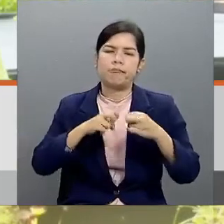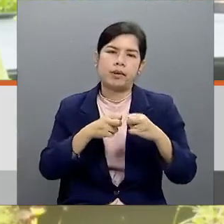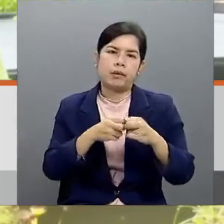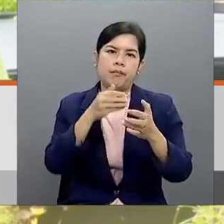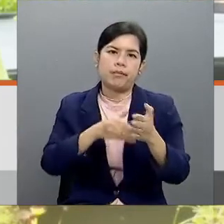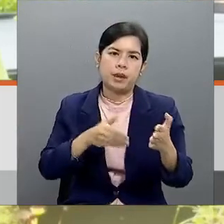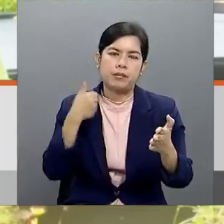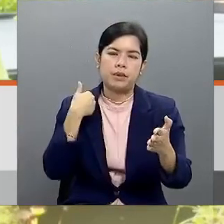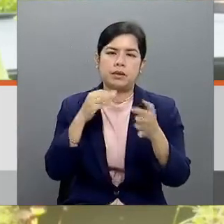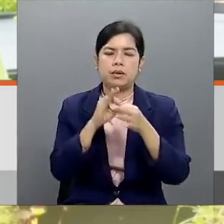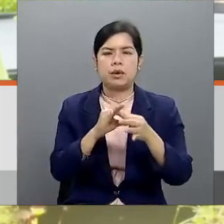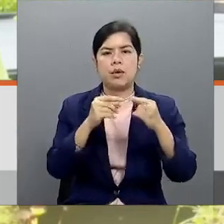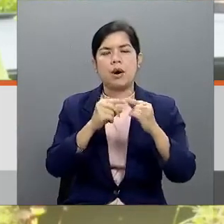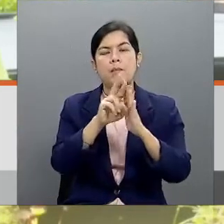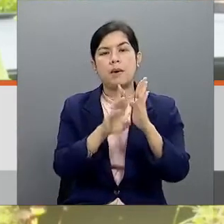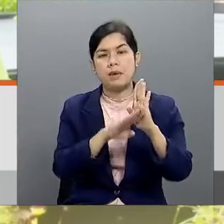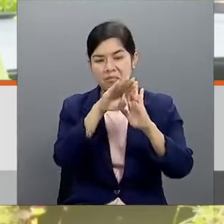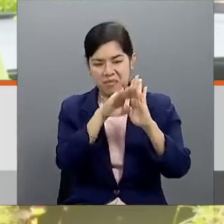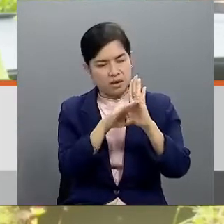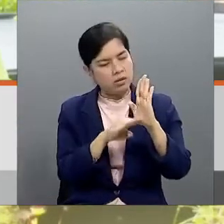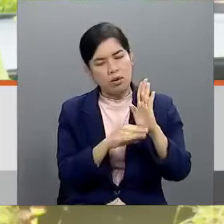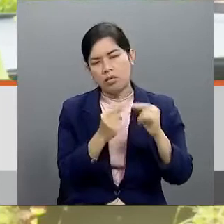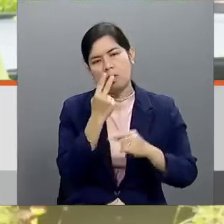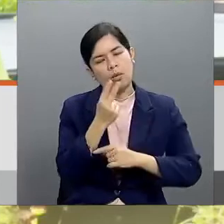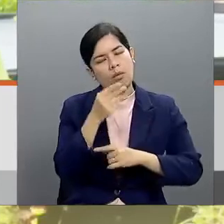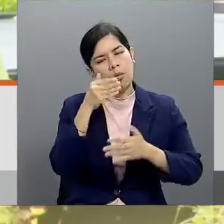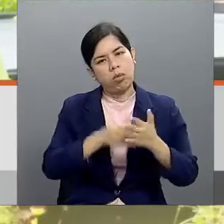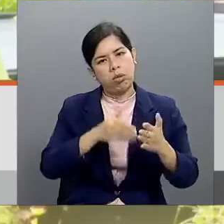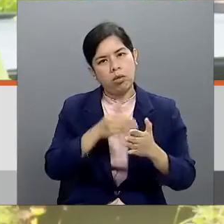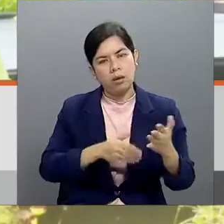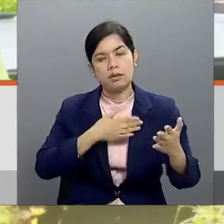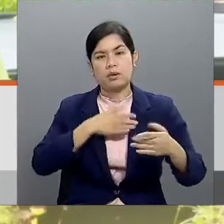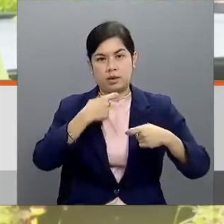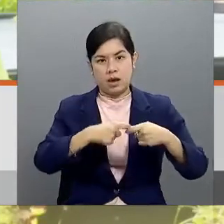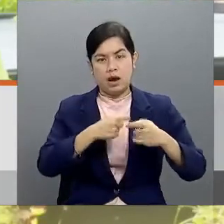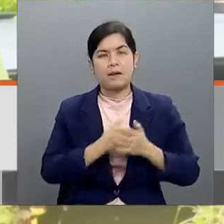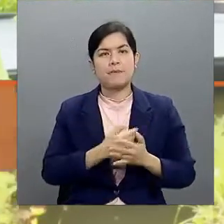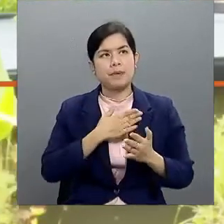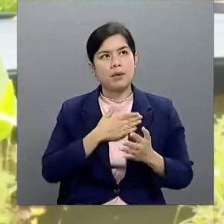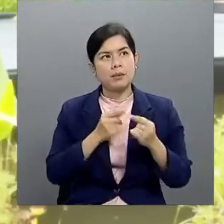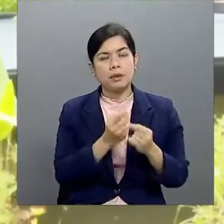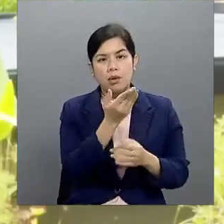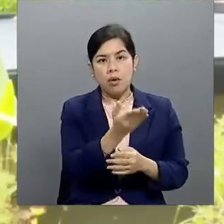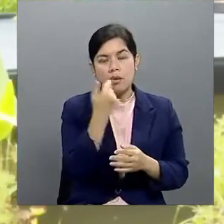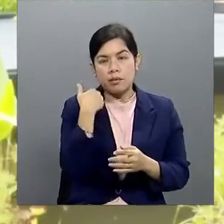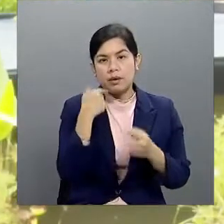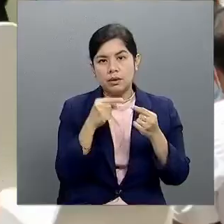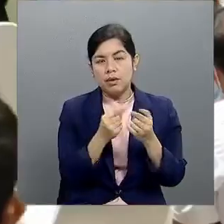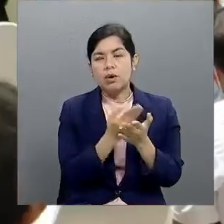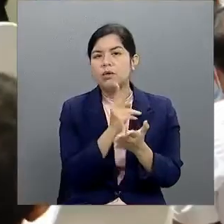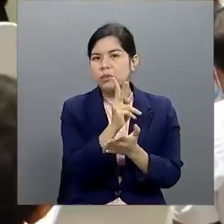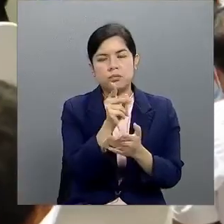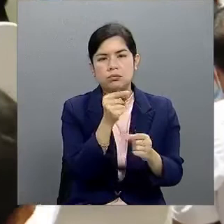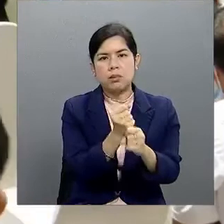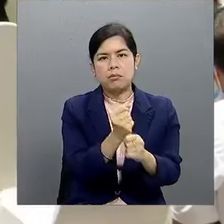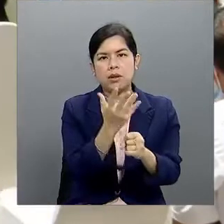นะฮะที่เป็นข้อจำกัดเยอะมากทำให้เราไม่สามารถที่จะไปเข้าในส่วนของเงินผู้ที่ได้